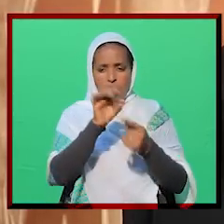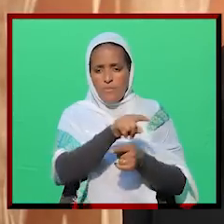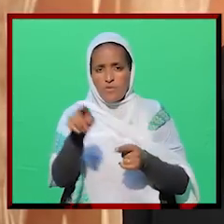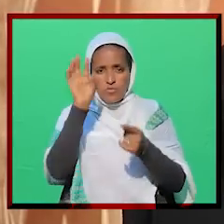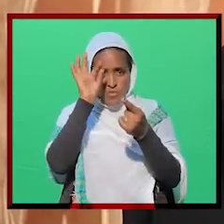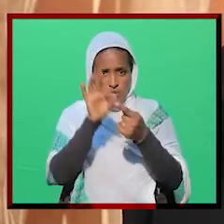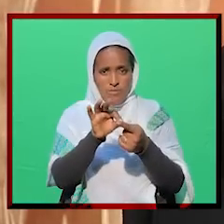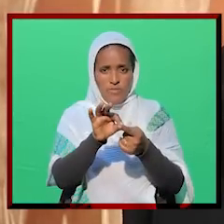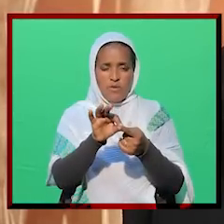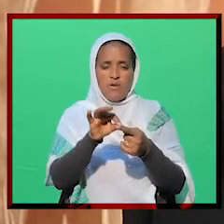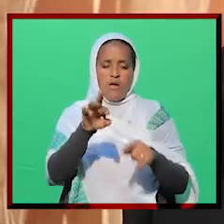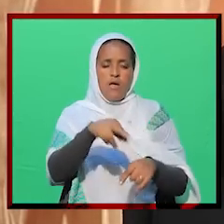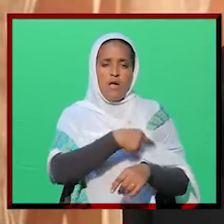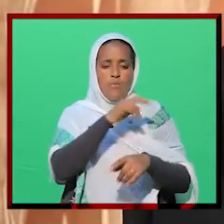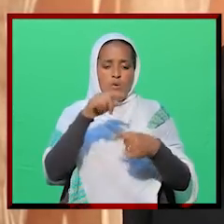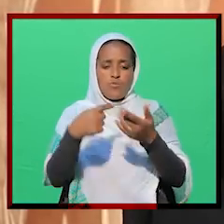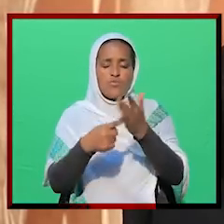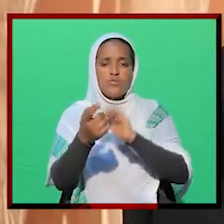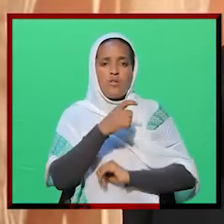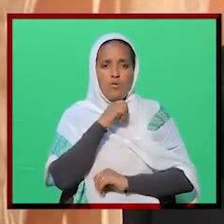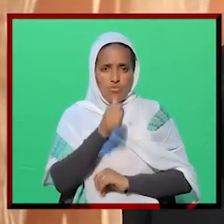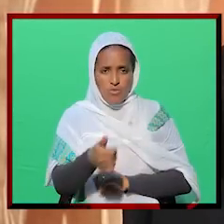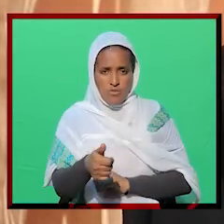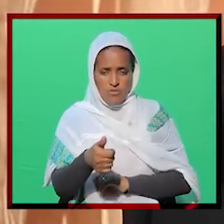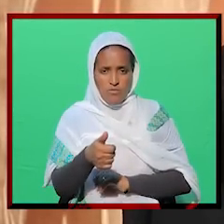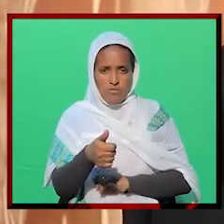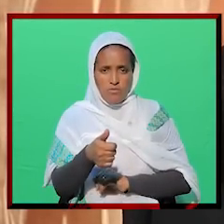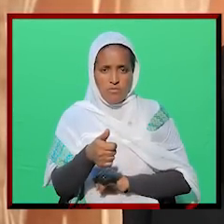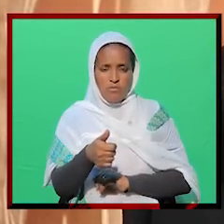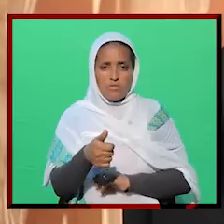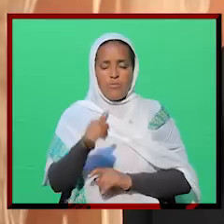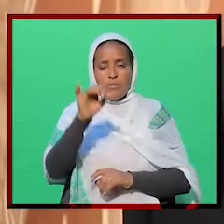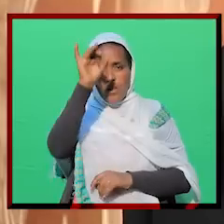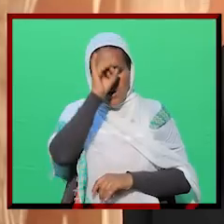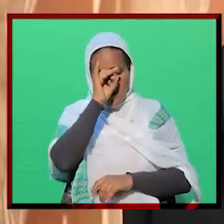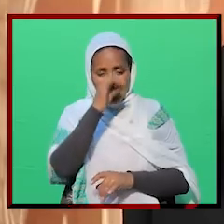ባንድ ወቅት የነበሩትና በለውት የነበሩት ሶስት ልደት ማለታቸው እንዳለ ሆኖ